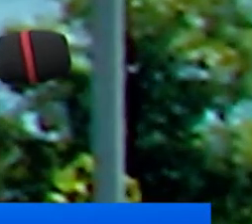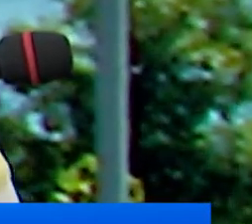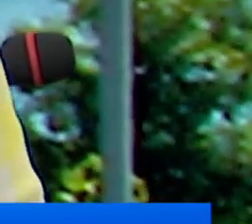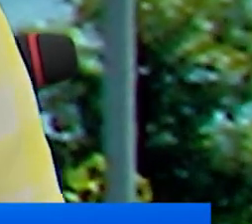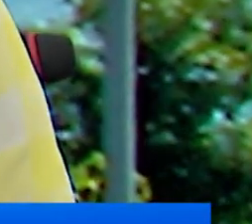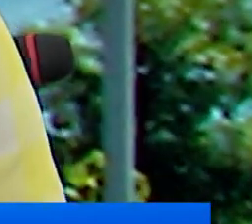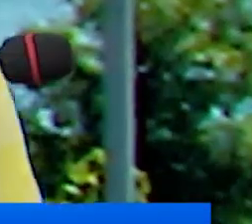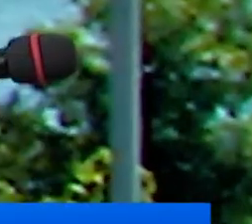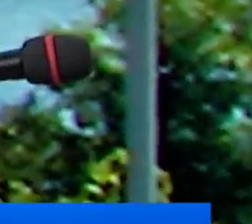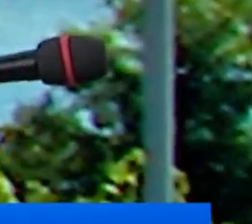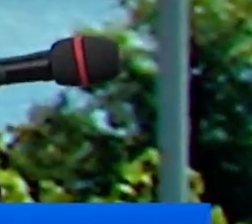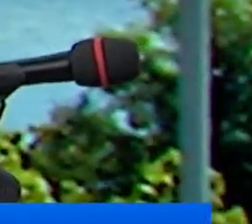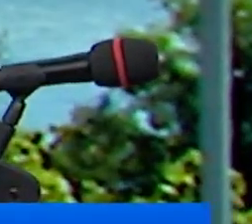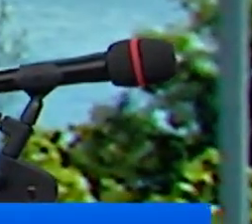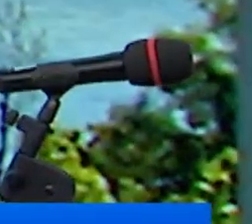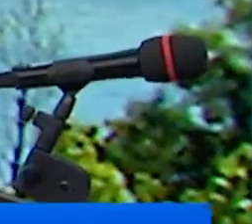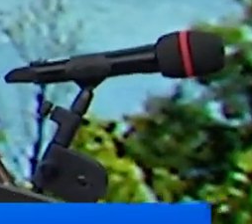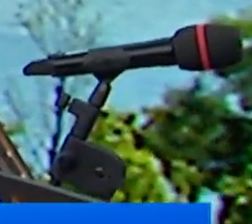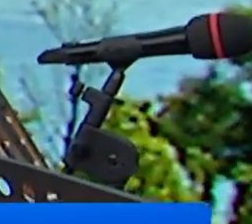olsan bari